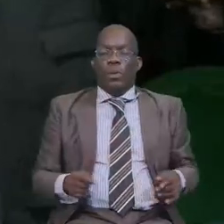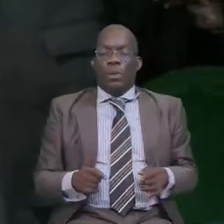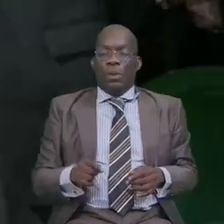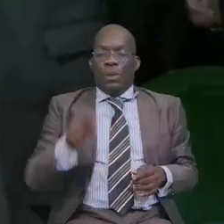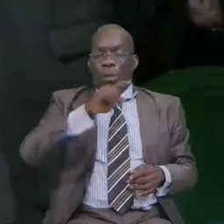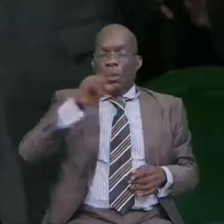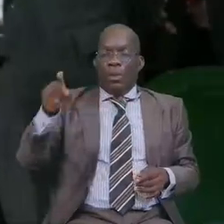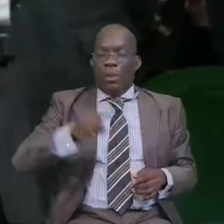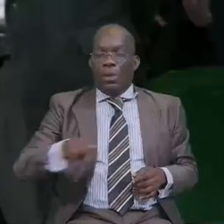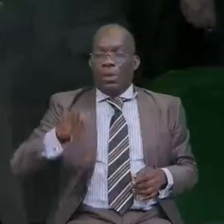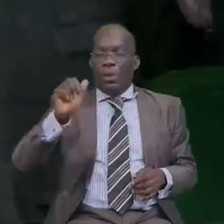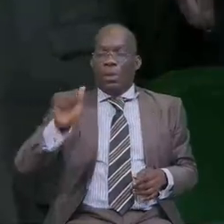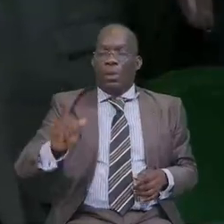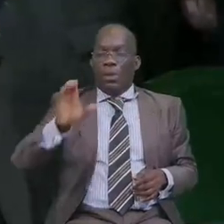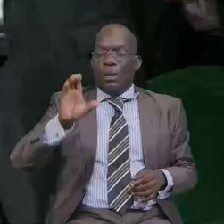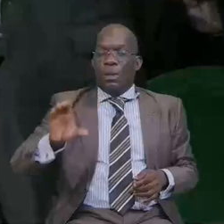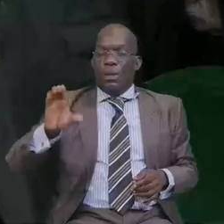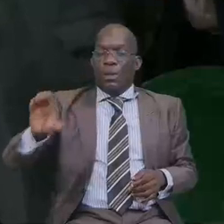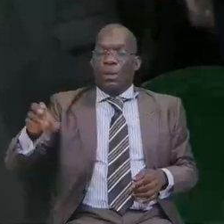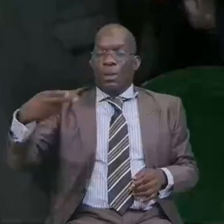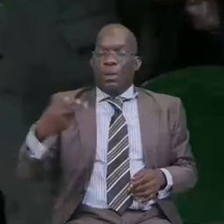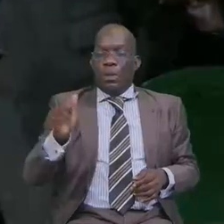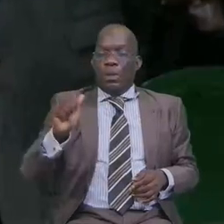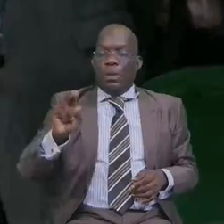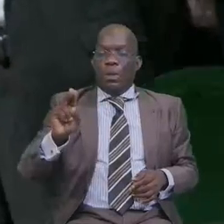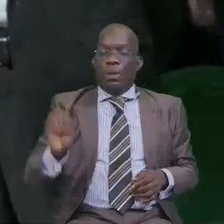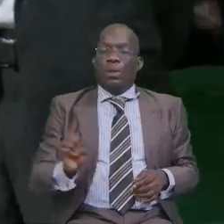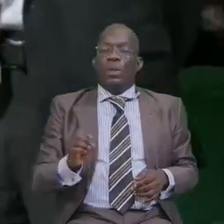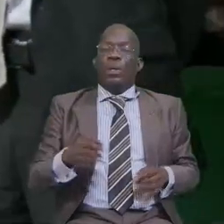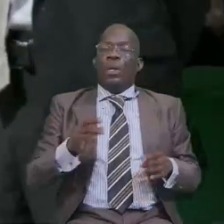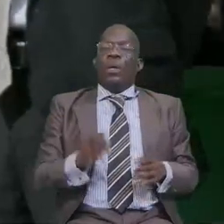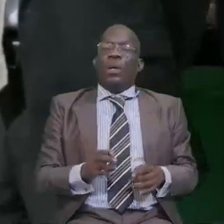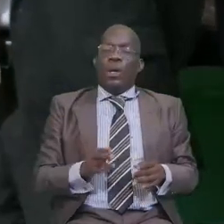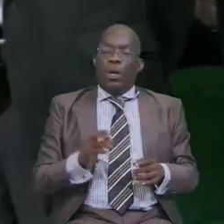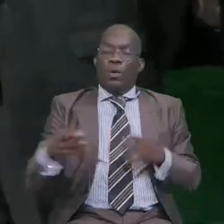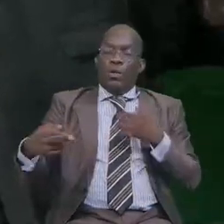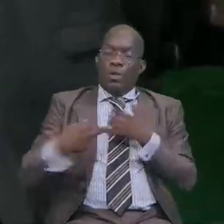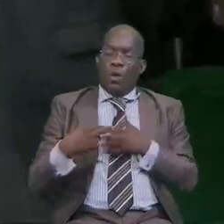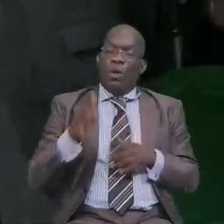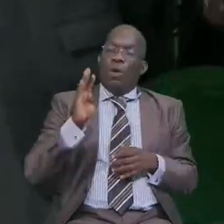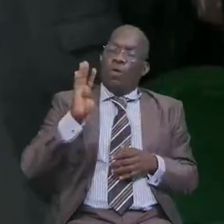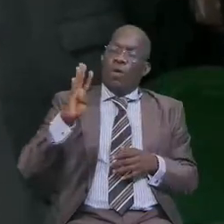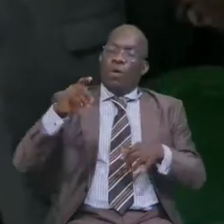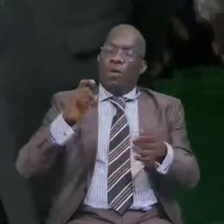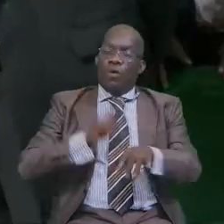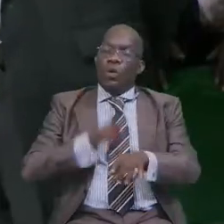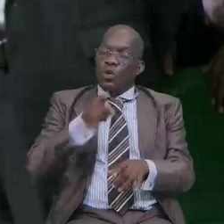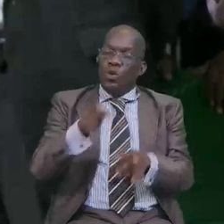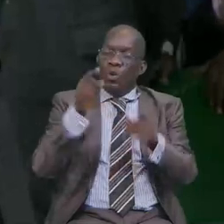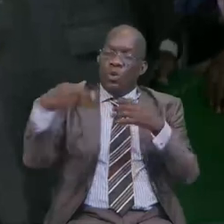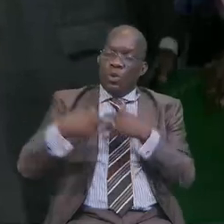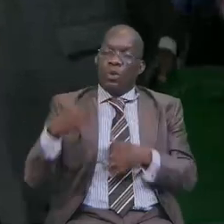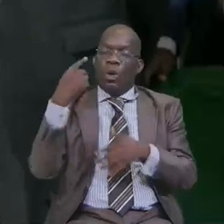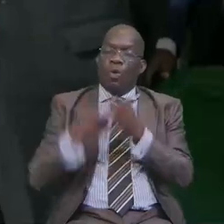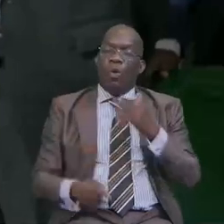Zacha a décidé quadruple. Toi, tu peux retourner ce qui appartient aux autres. Ce qui